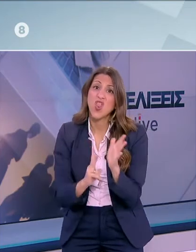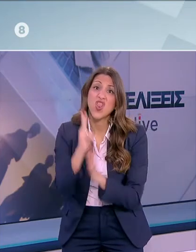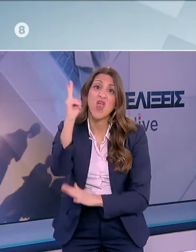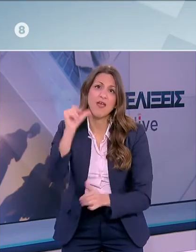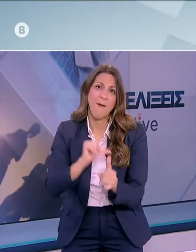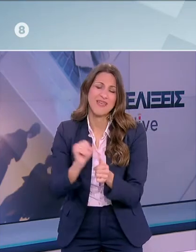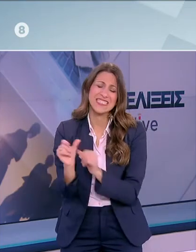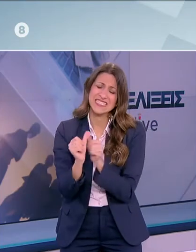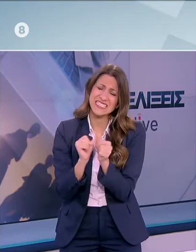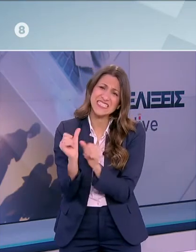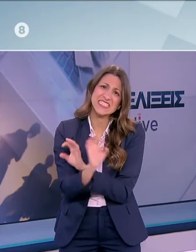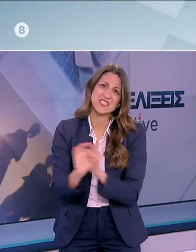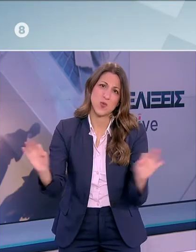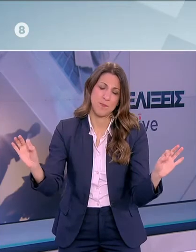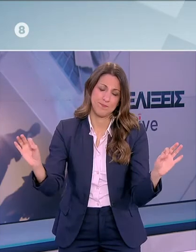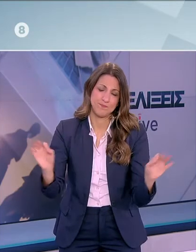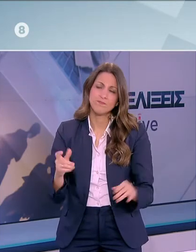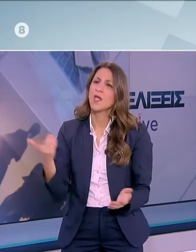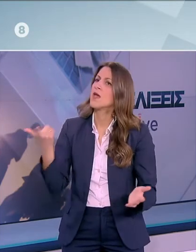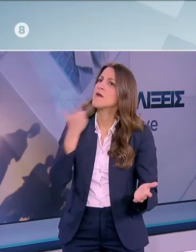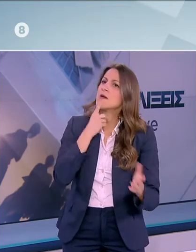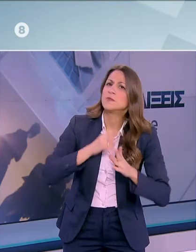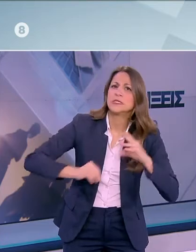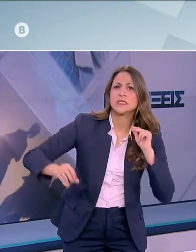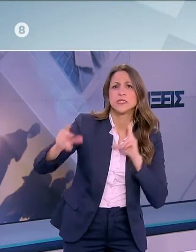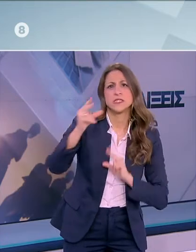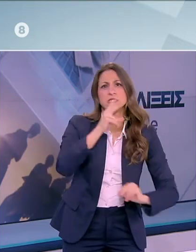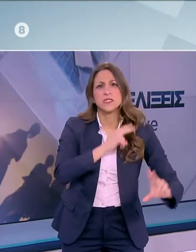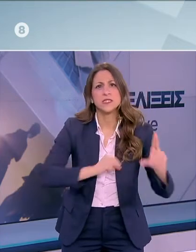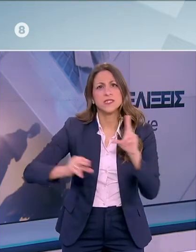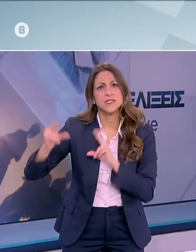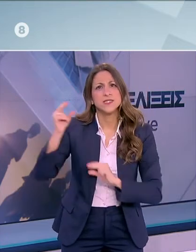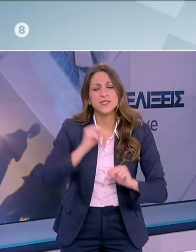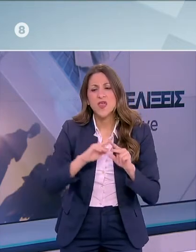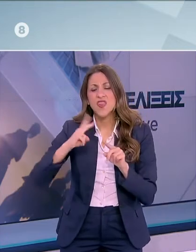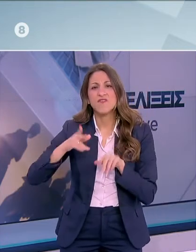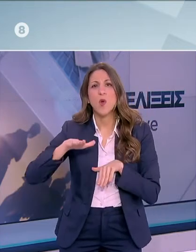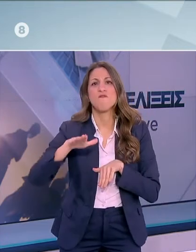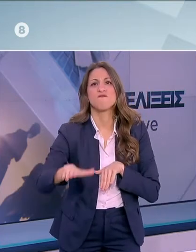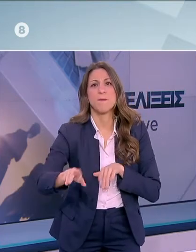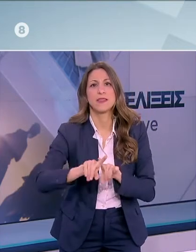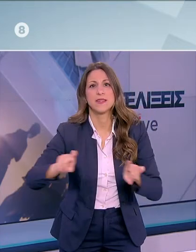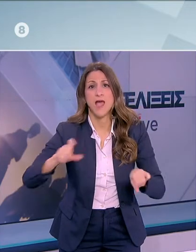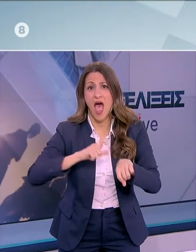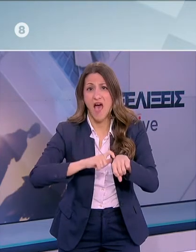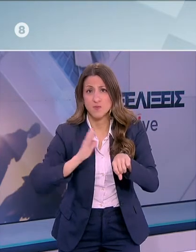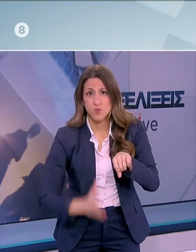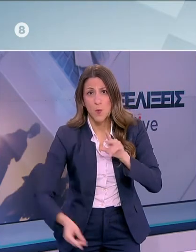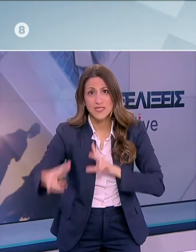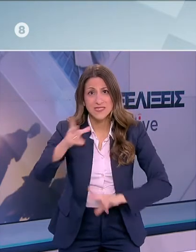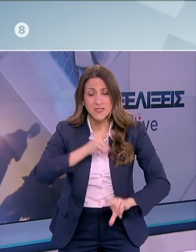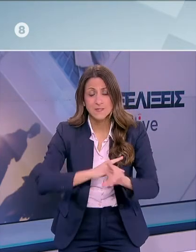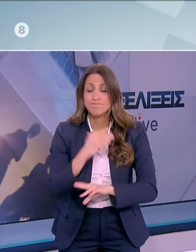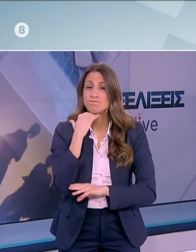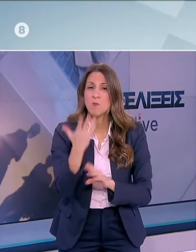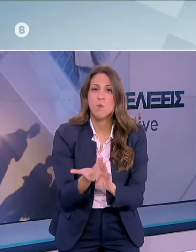Πολλά ακούγονται για τη στρατηγική μετάβαση στην επόμενη φάση. Είναι πρόωρο ακόμα να μιλάμε γι' αυτό. Παρ' όλα αυτά, θα στηρίζεται στην